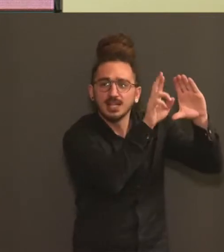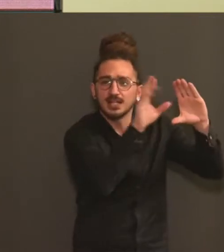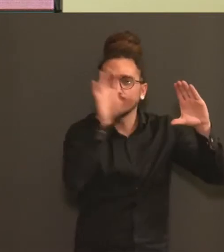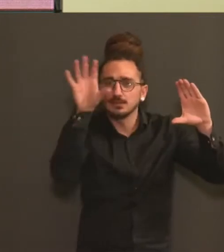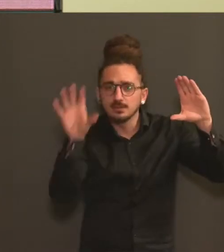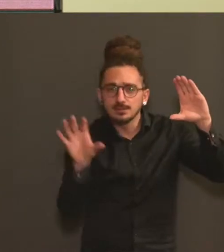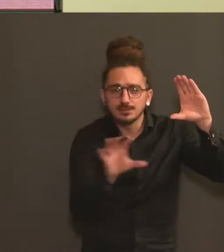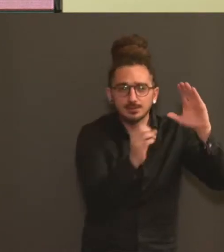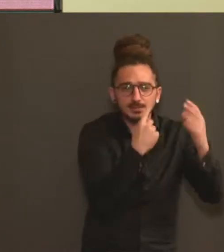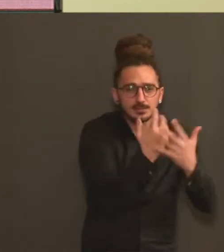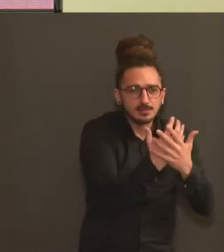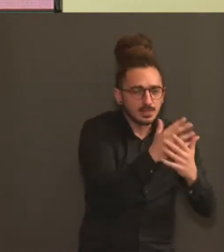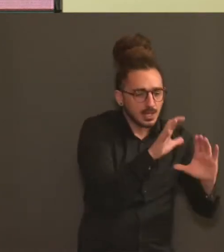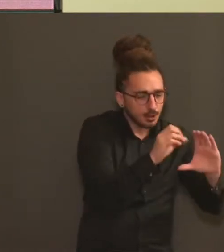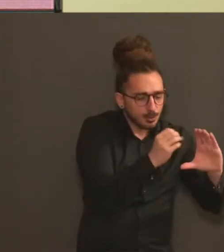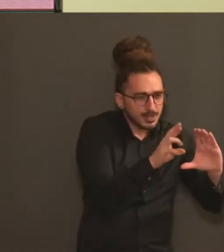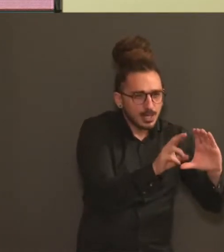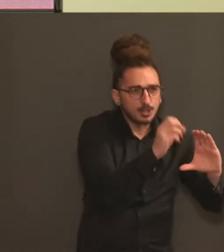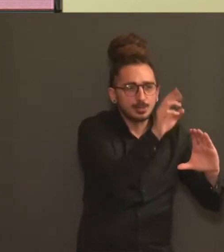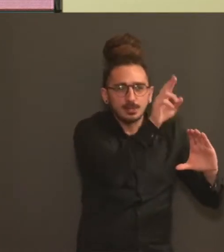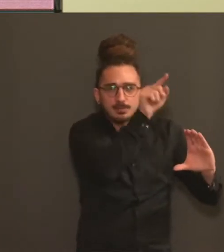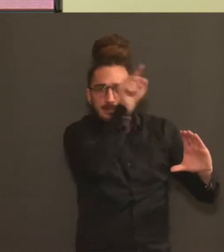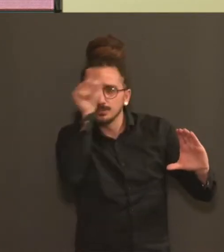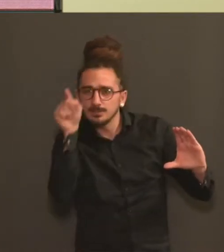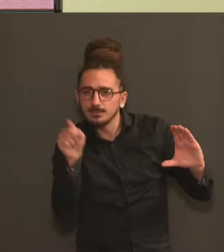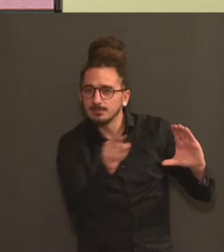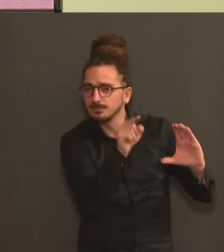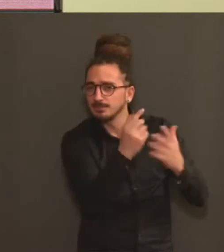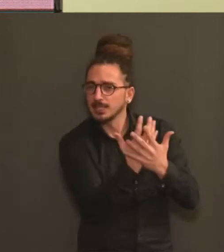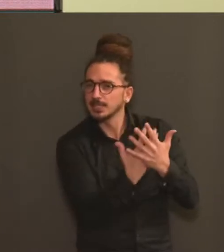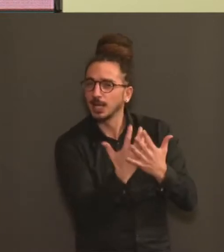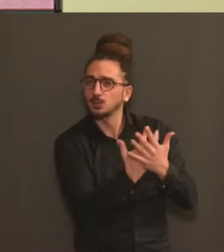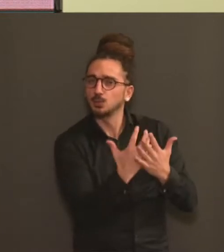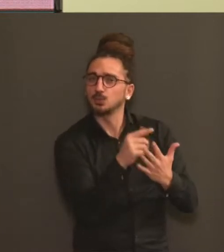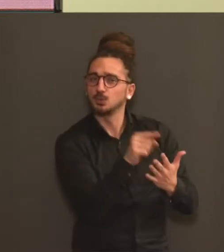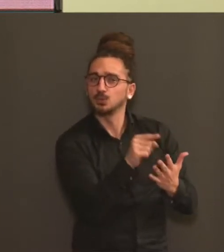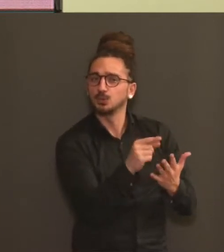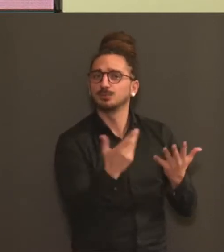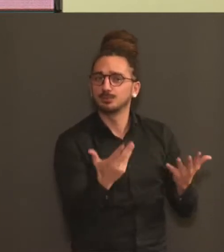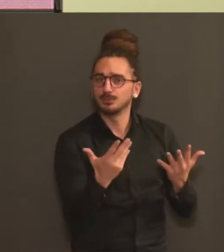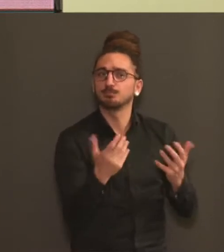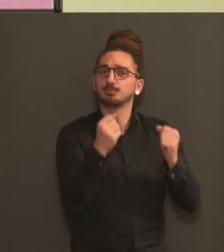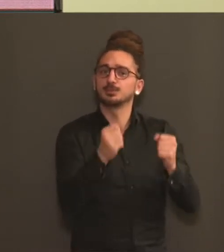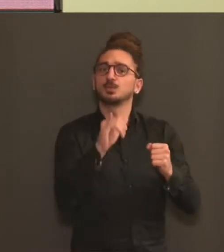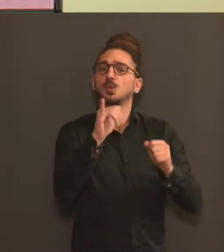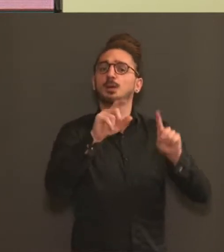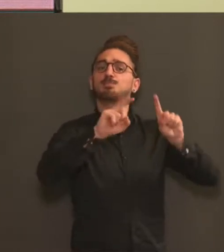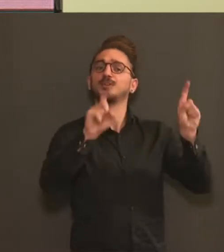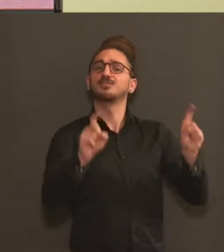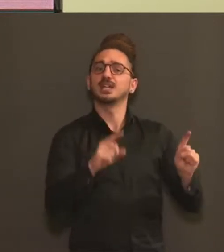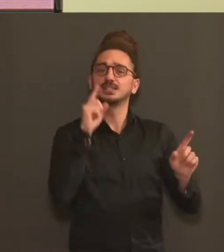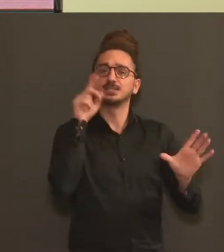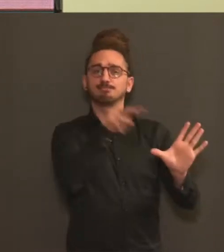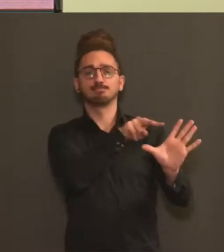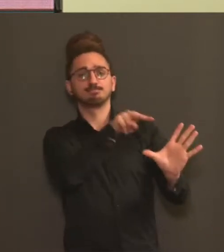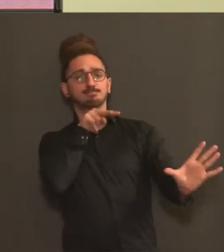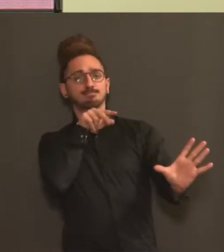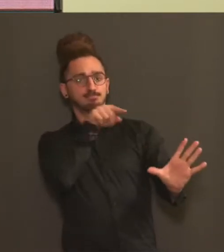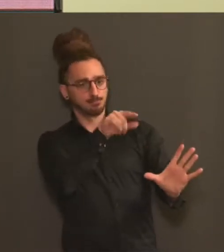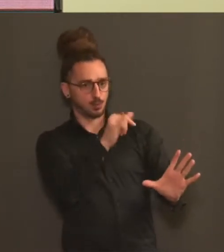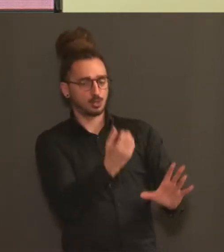de R sur les nouveaux cas, d'avoir des valeurs au niveau des provinces, éventuellement dans des segments plus petits encore, ce qui